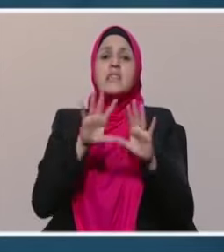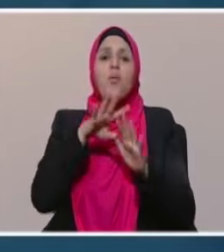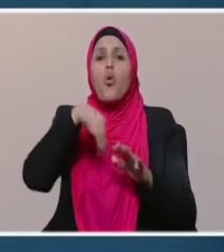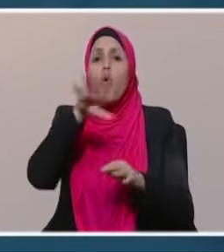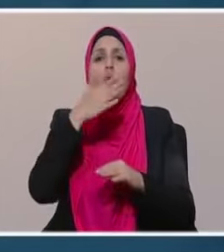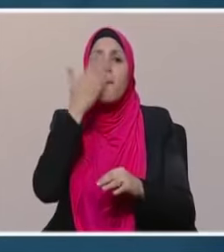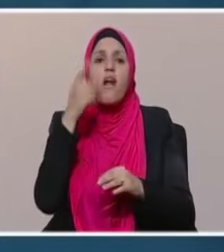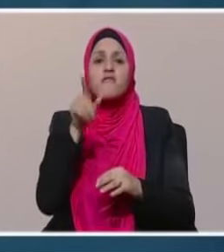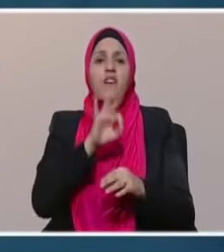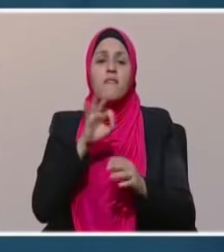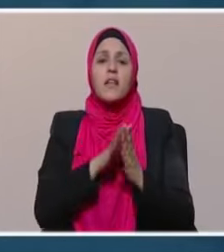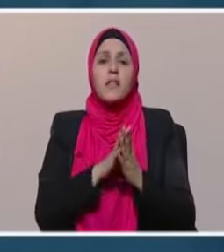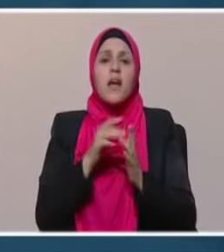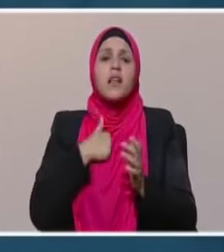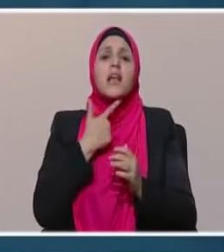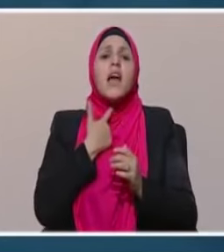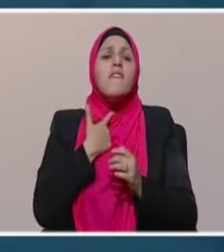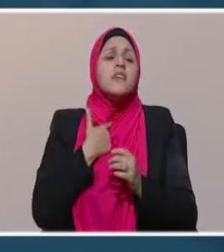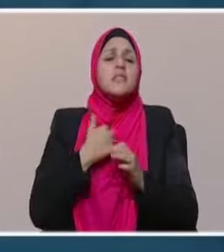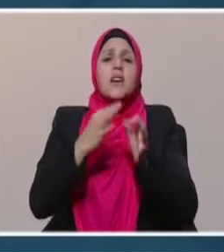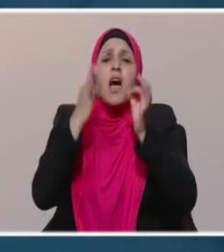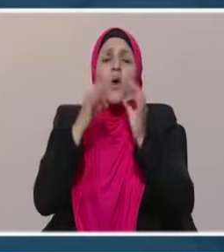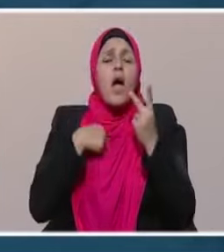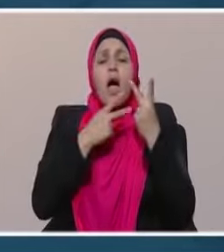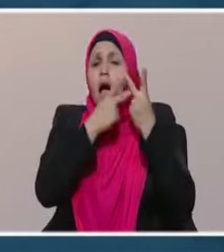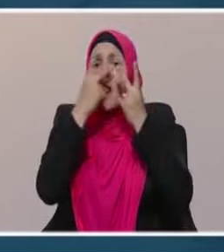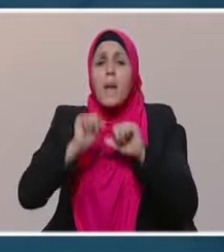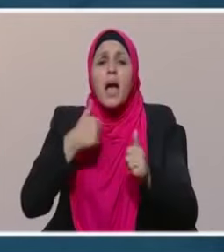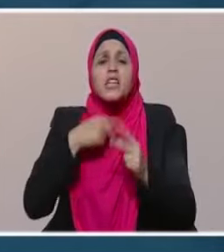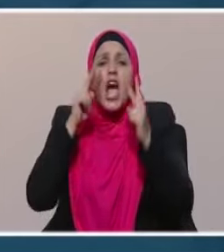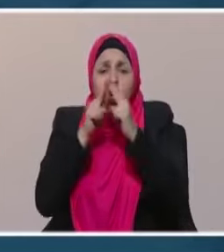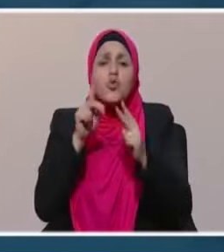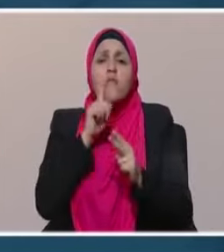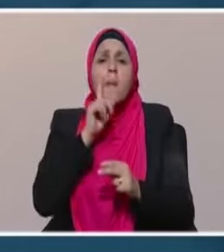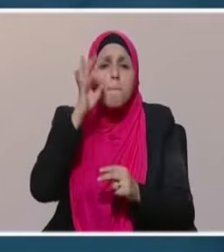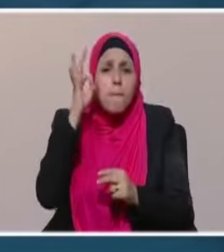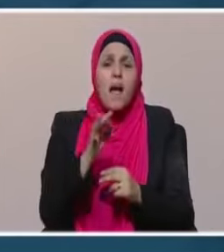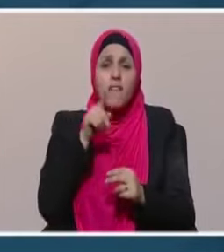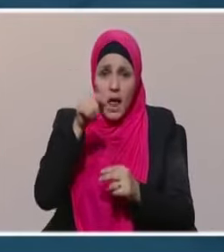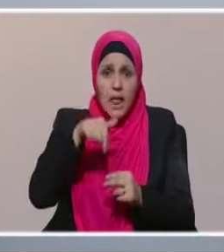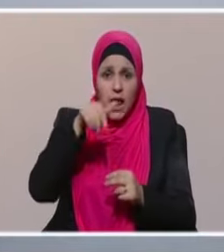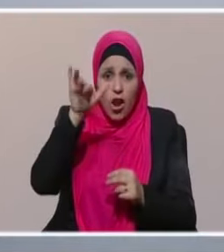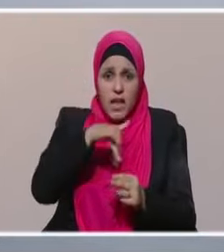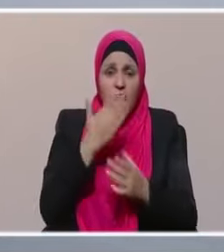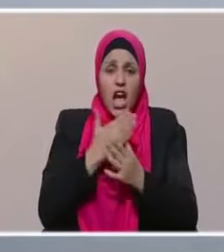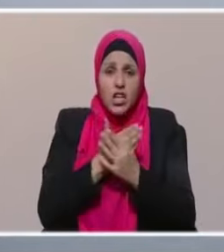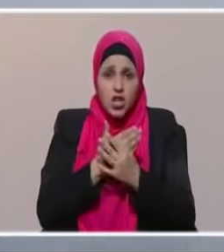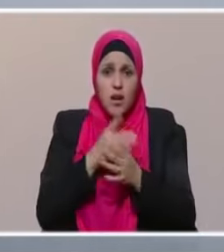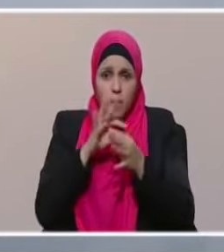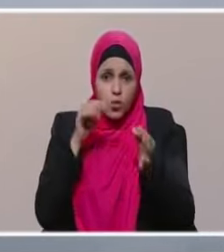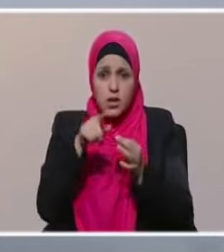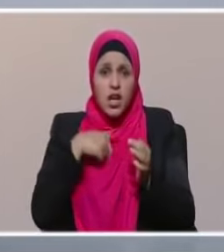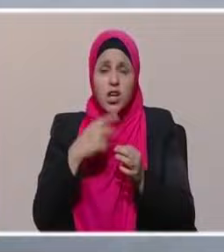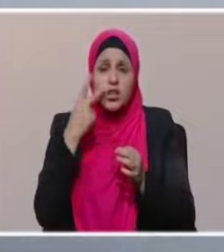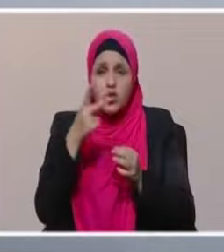حاجه. ده انا نفسي دلوقتي يعني حلم حياتي ان انا اشوف والدتي. يعني انت جايين النهارده عشان خاطر احنا